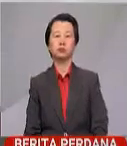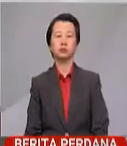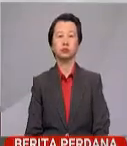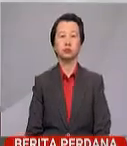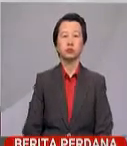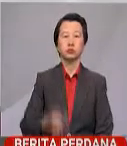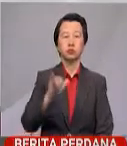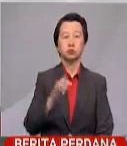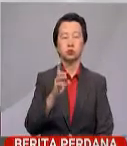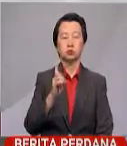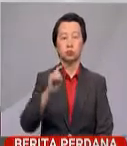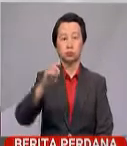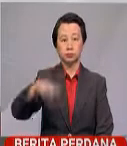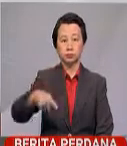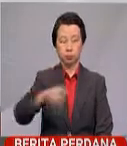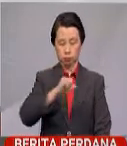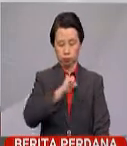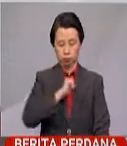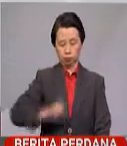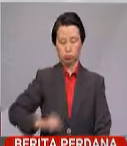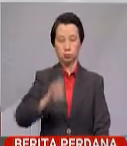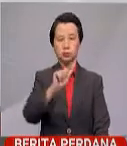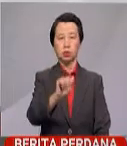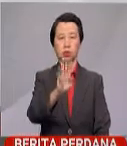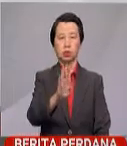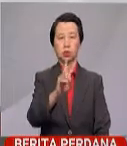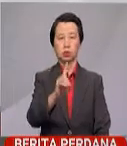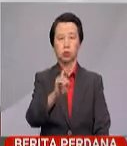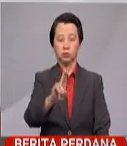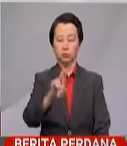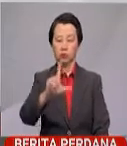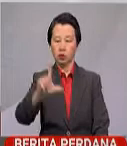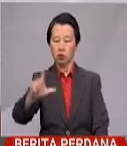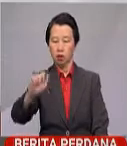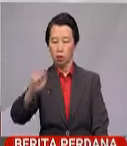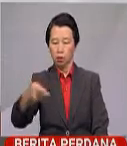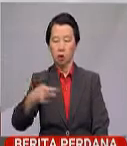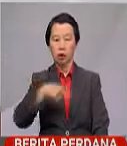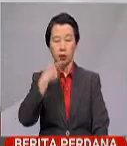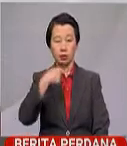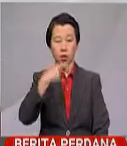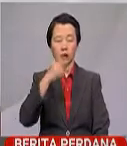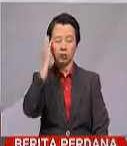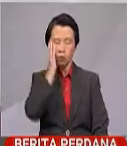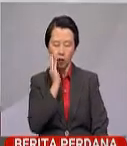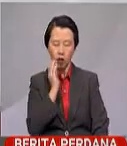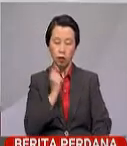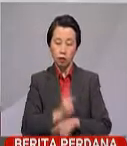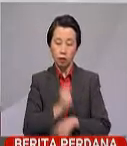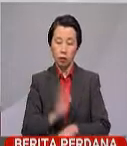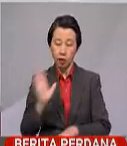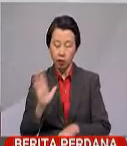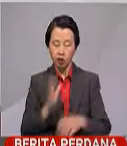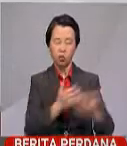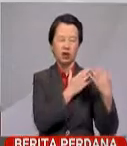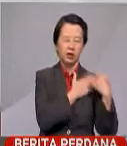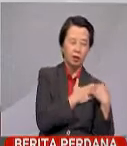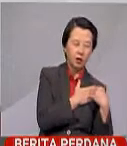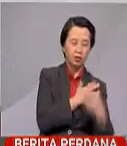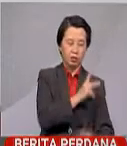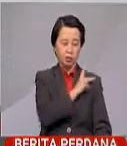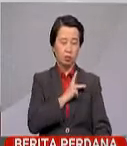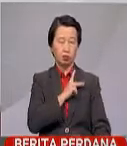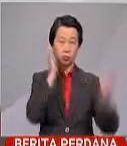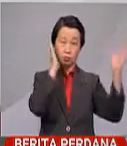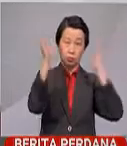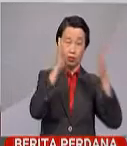Yang di-Pertuan Agong Al Sultan Abdullah Riayatuddin Al Mustafa Billah Shah menyifatkan pengalaman dan tugas yang digalas baginda sebagai ketua